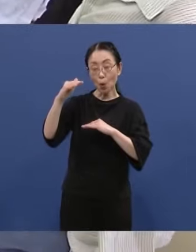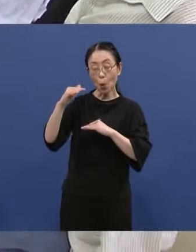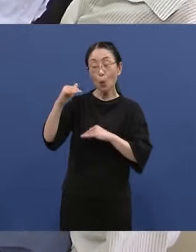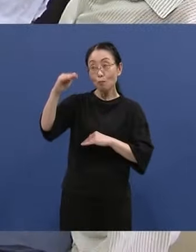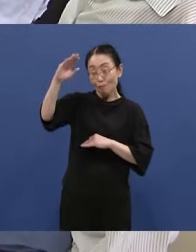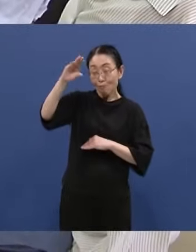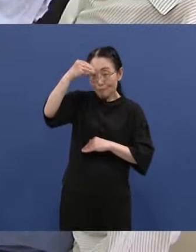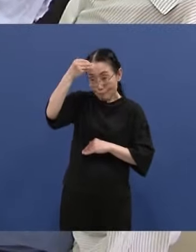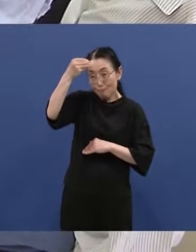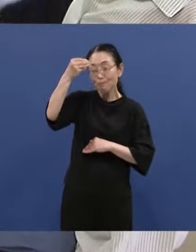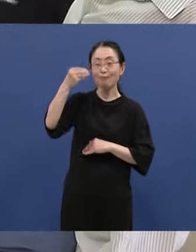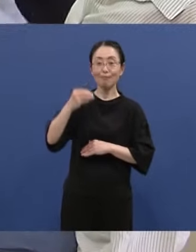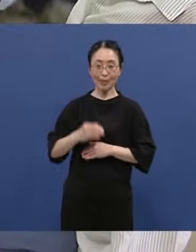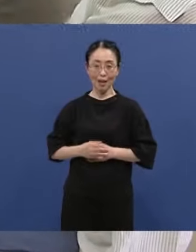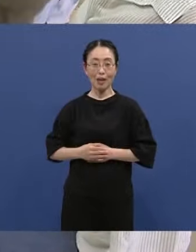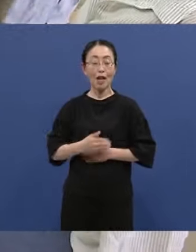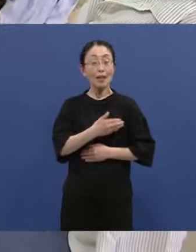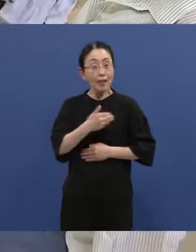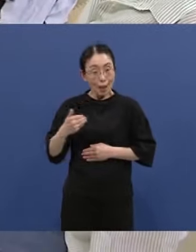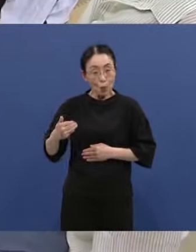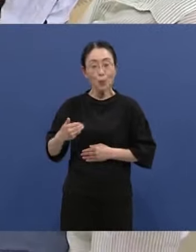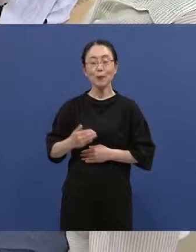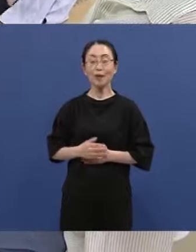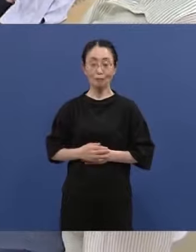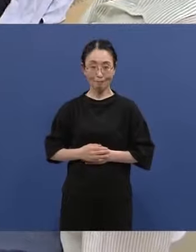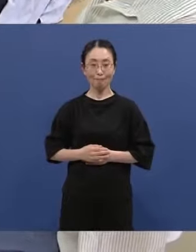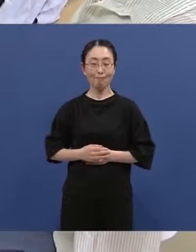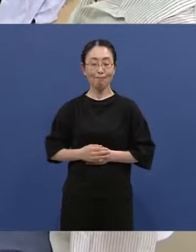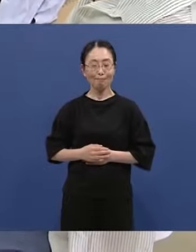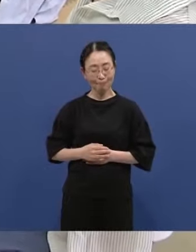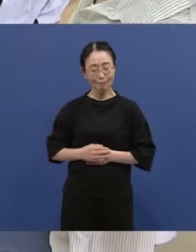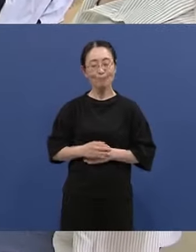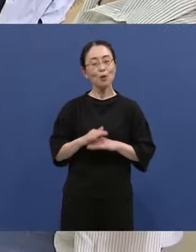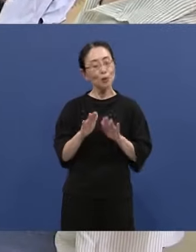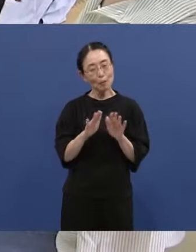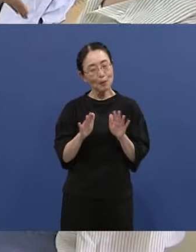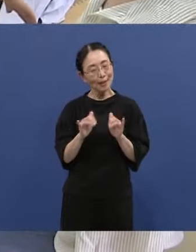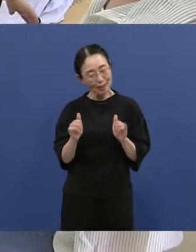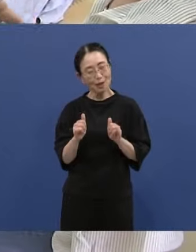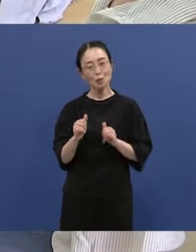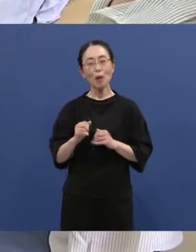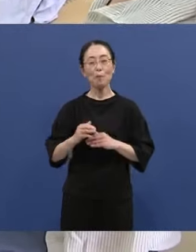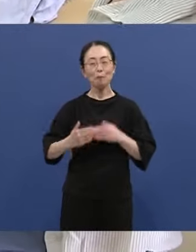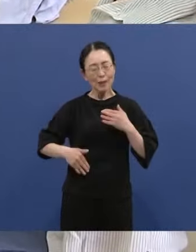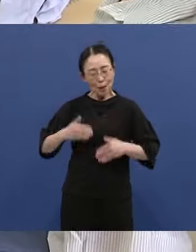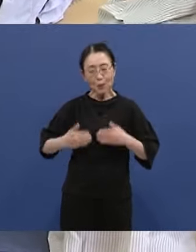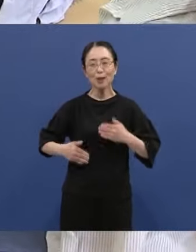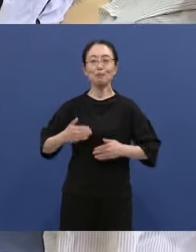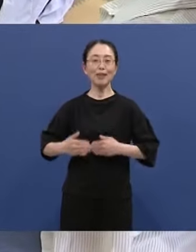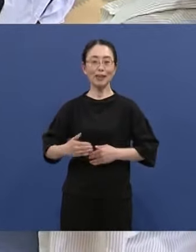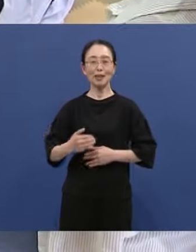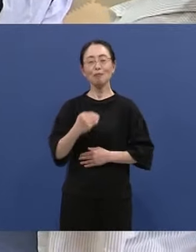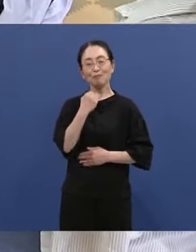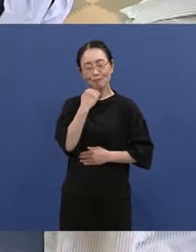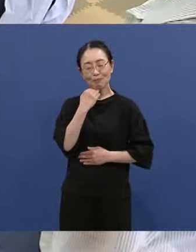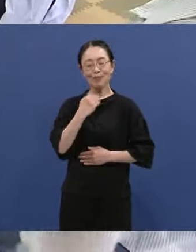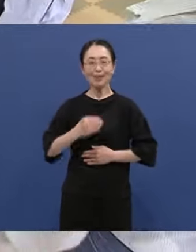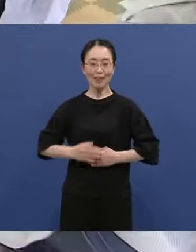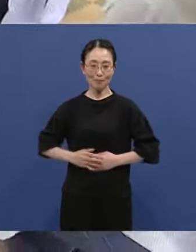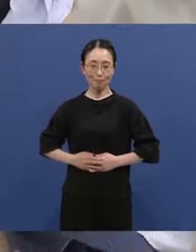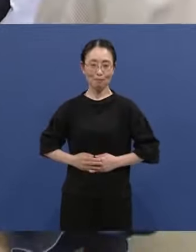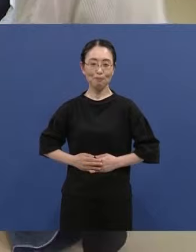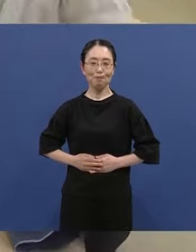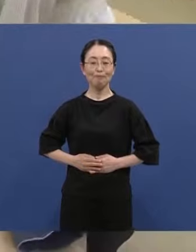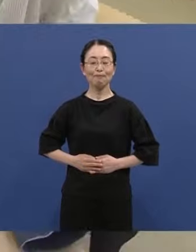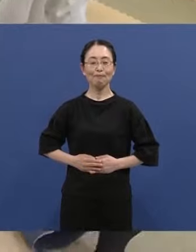たちに見習ってできるようになったりする子がいて、今ではそれを楽しみにしてくれている子もたくさんい